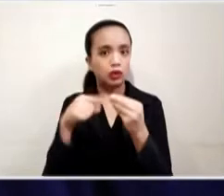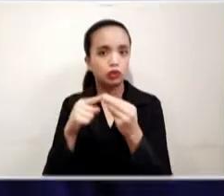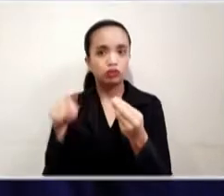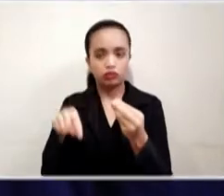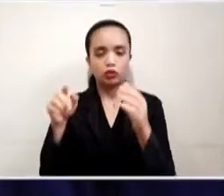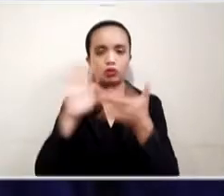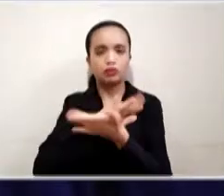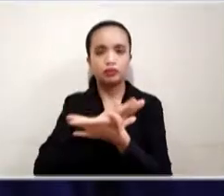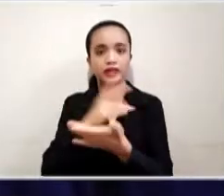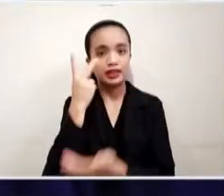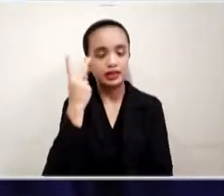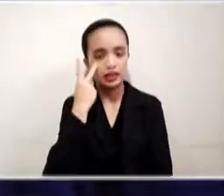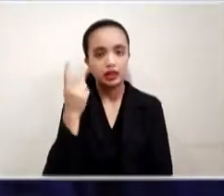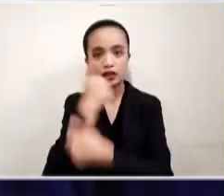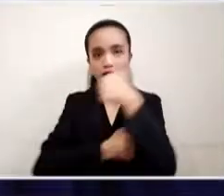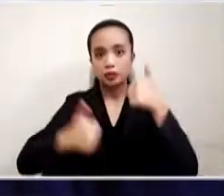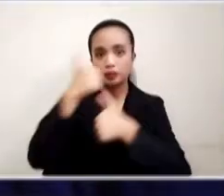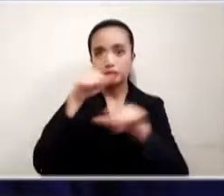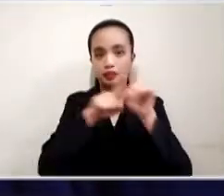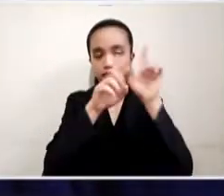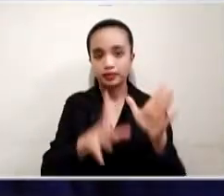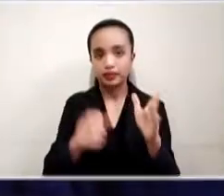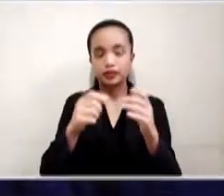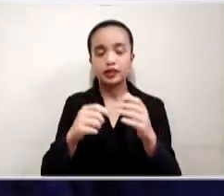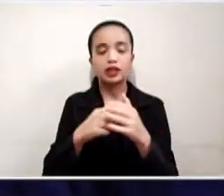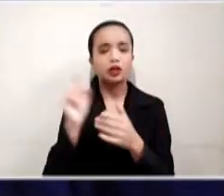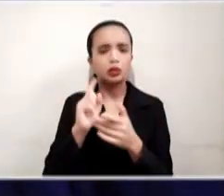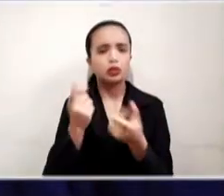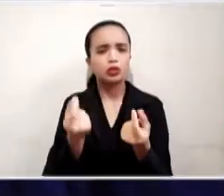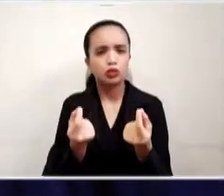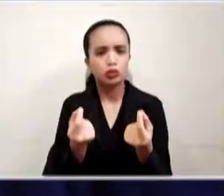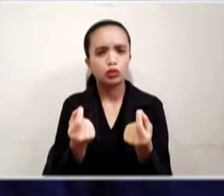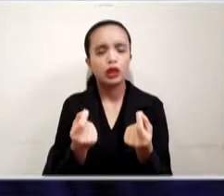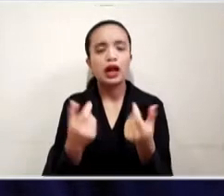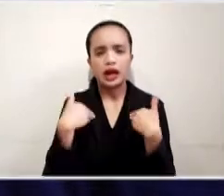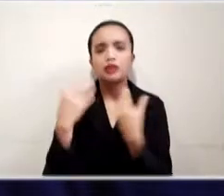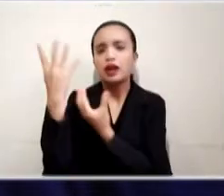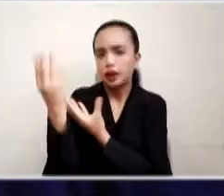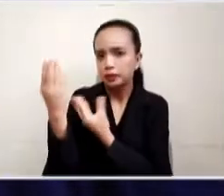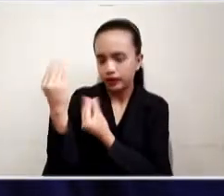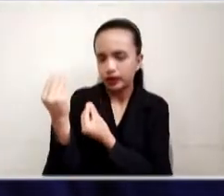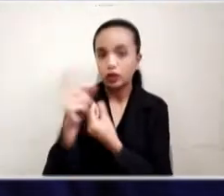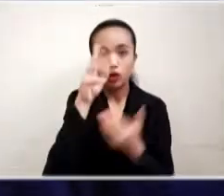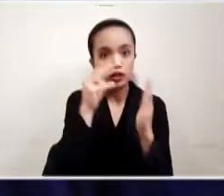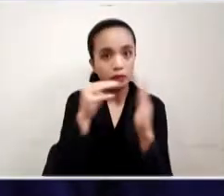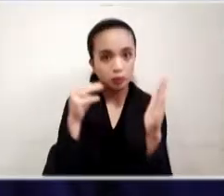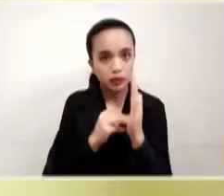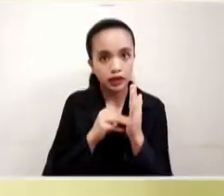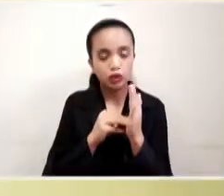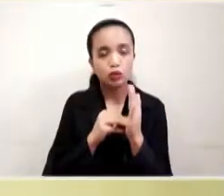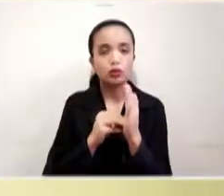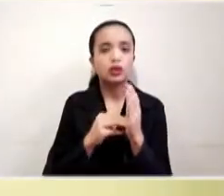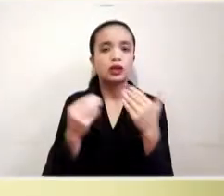Deputy Chief Implementer Secretary Vince Dizon Mutt, kat nang ipaay iti update, ang nasurok may sa 1,000,000 ang tinaipatungpal na COVID-19 test dito'y